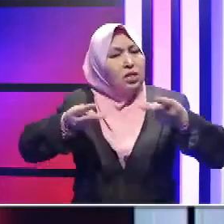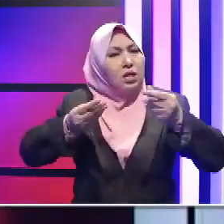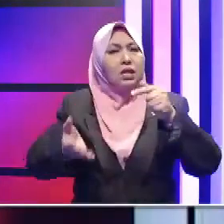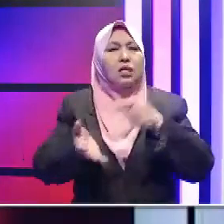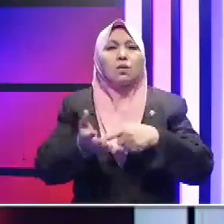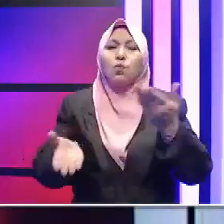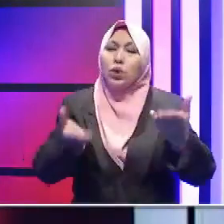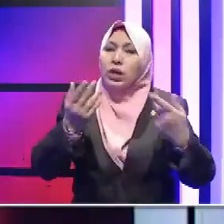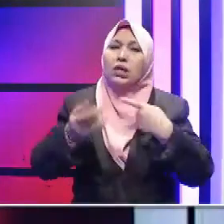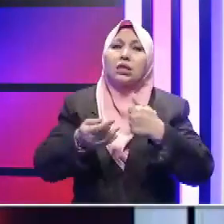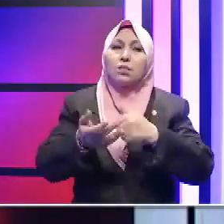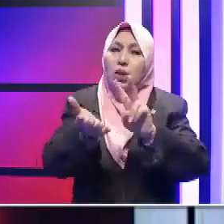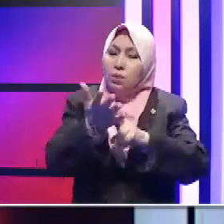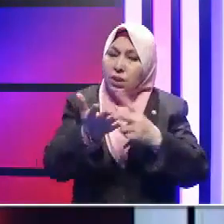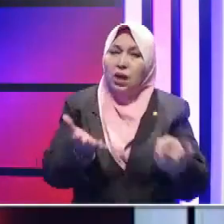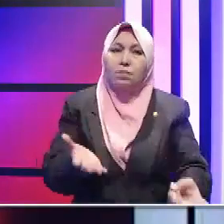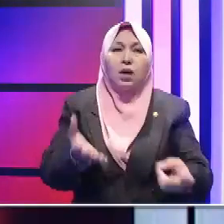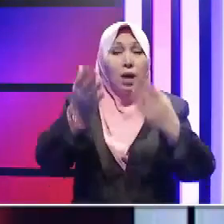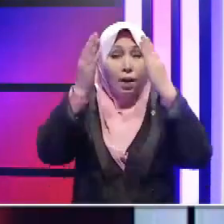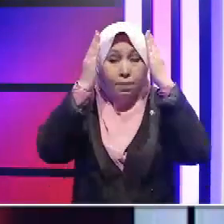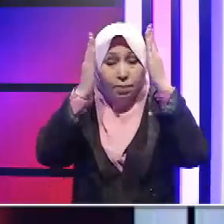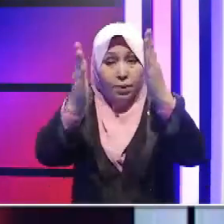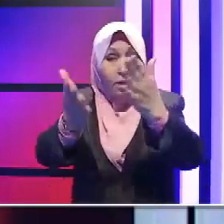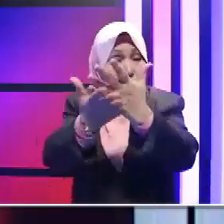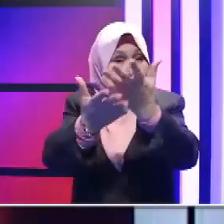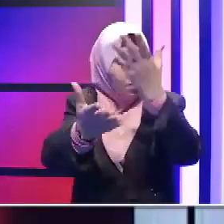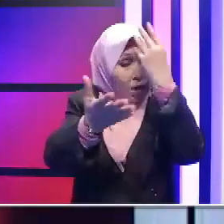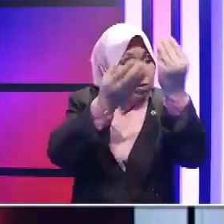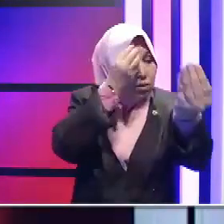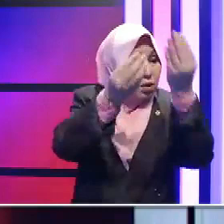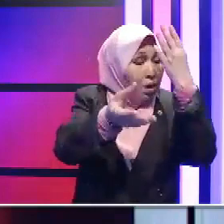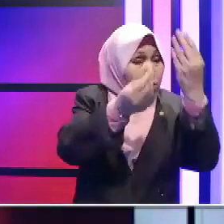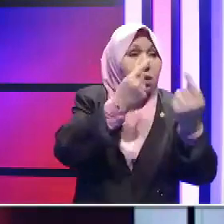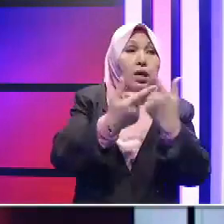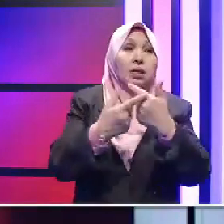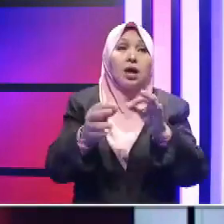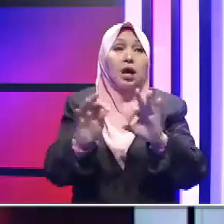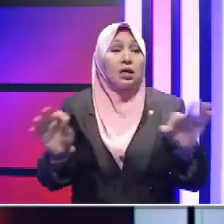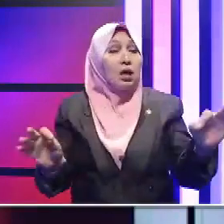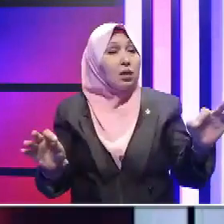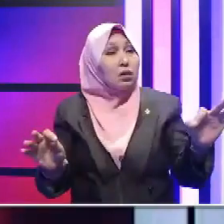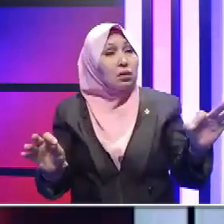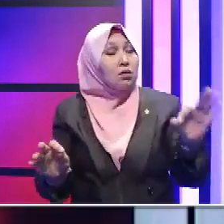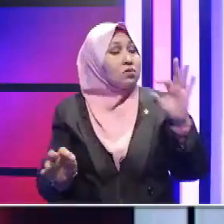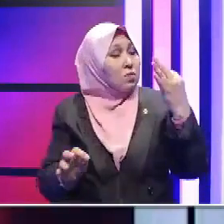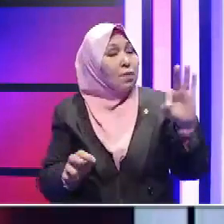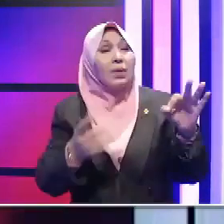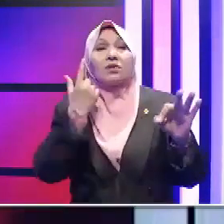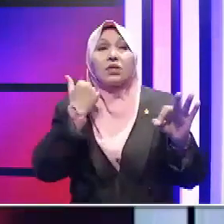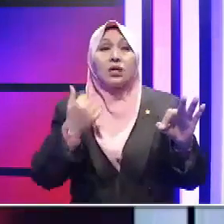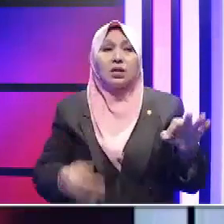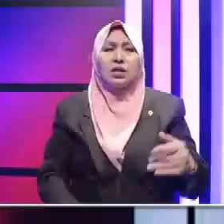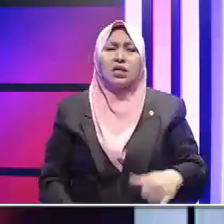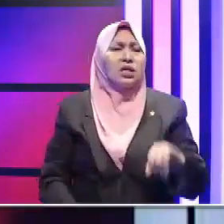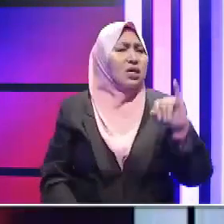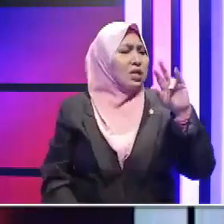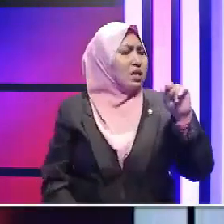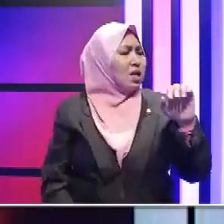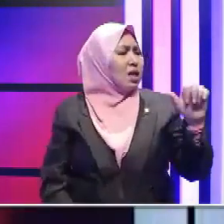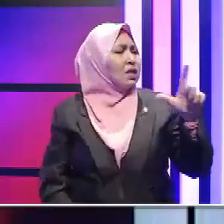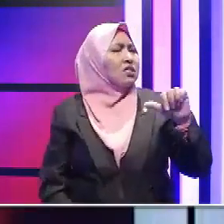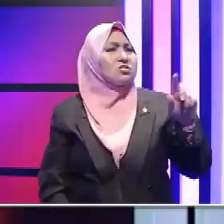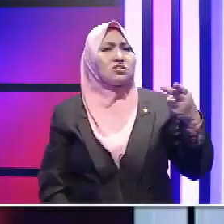kita boleh bertadabbur mengambil pengajaran juga daripada ayat ke nya 19 tanyain al-insan